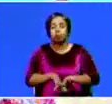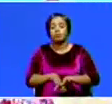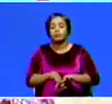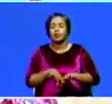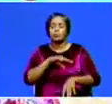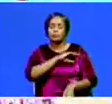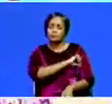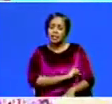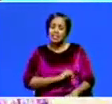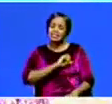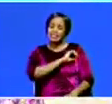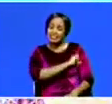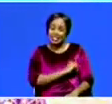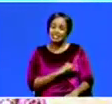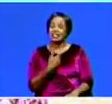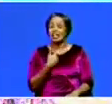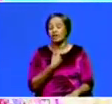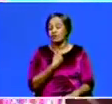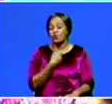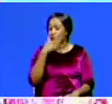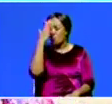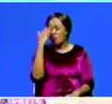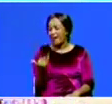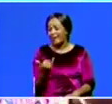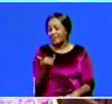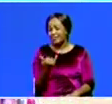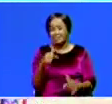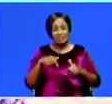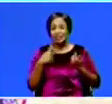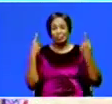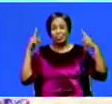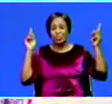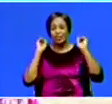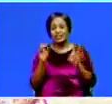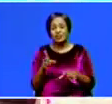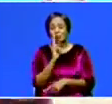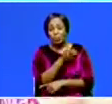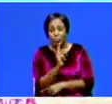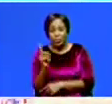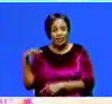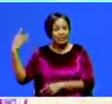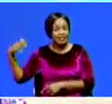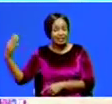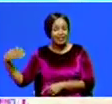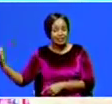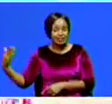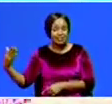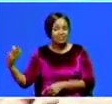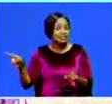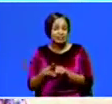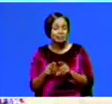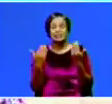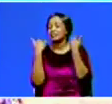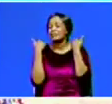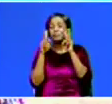hatuna cha kujivunia kwa sababu tunashituliwa kila siku. Hata hatulali na amani.